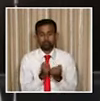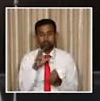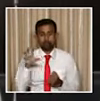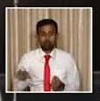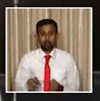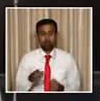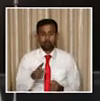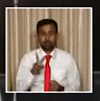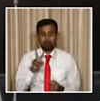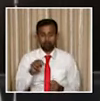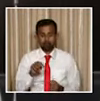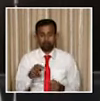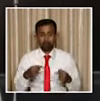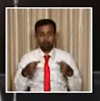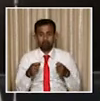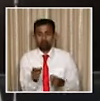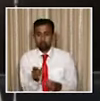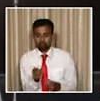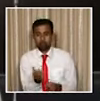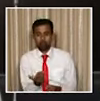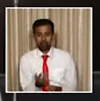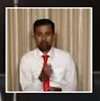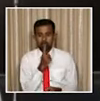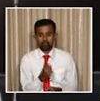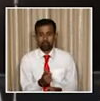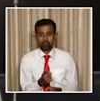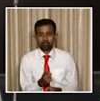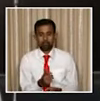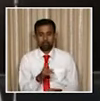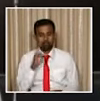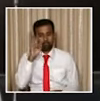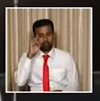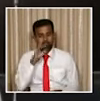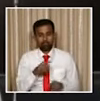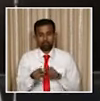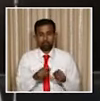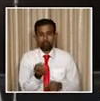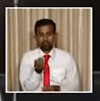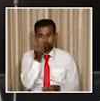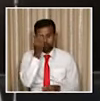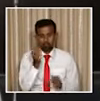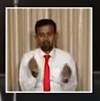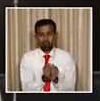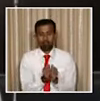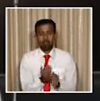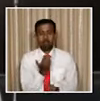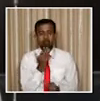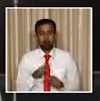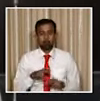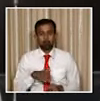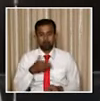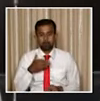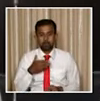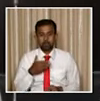இஸ்ரேல் அடங்காப்பட அதாவது மிக மோசமான இந்த காரியத்தை தொடர்ந்து செய்து கொண்டிருக்கிறார்கள். அமெரிக்கா, பிரான்ஸ், அதே போல யூகே போன்ற